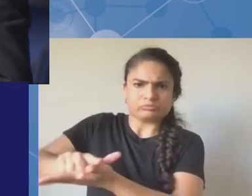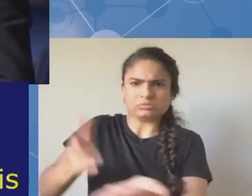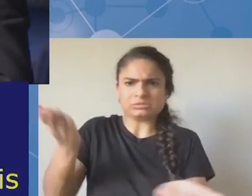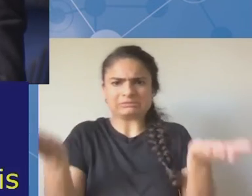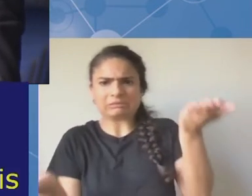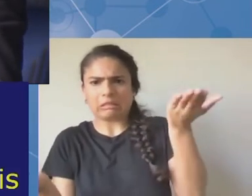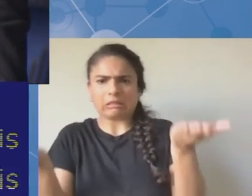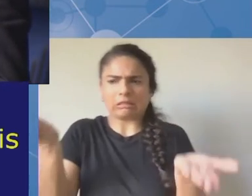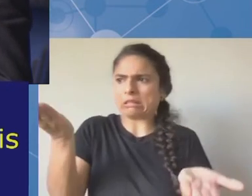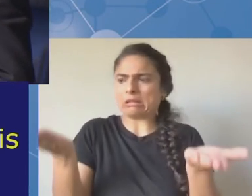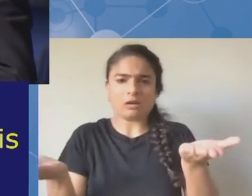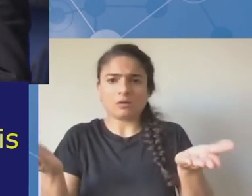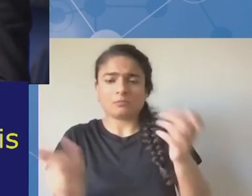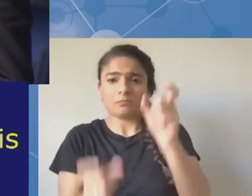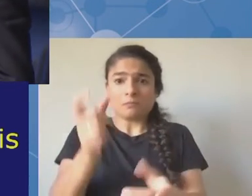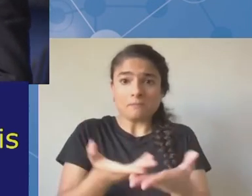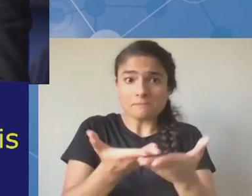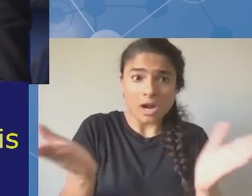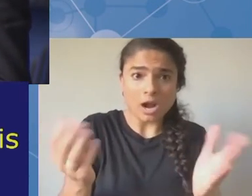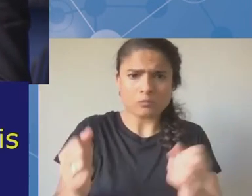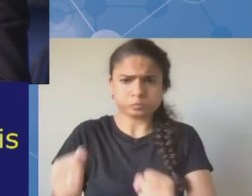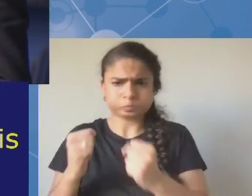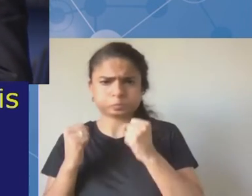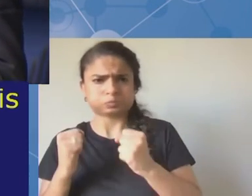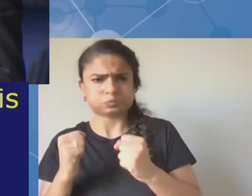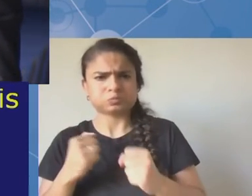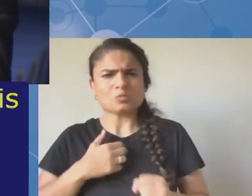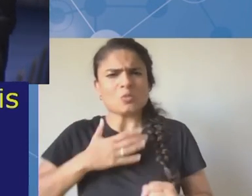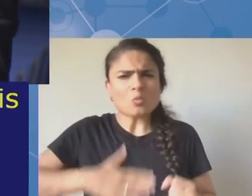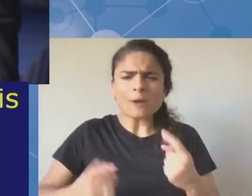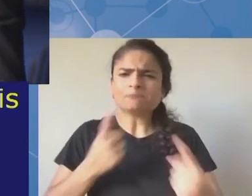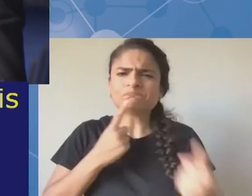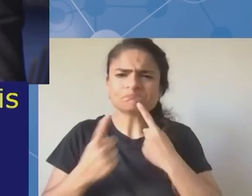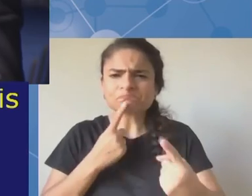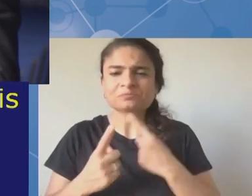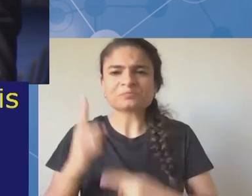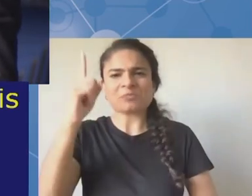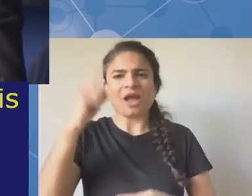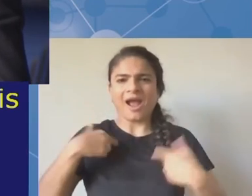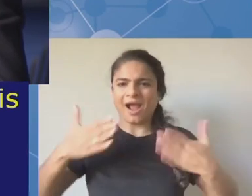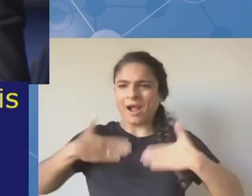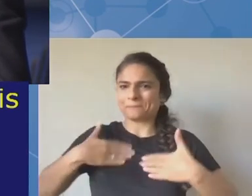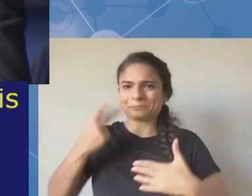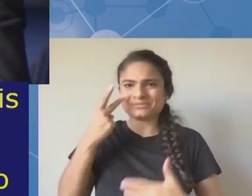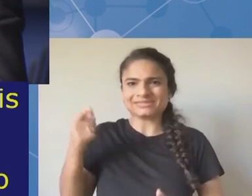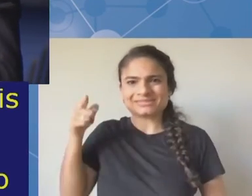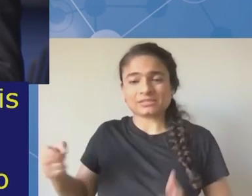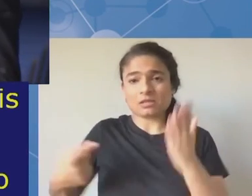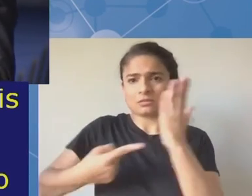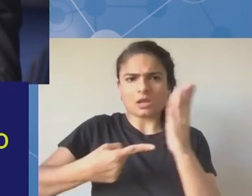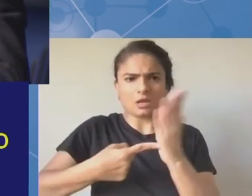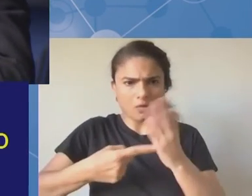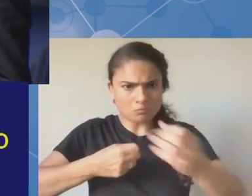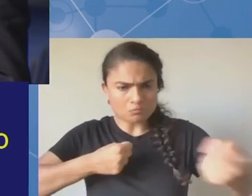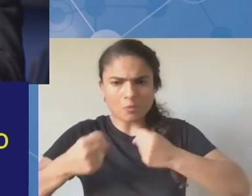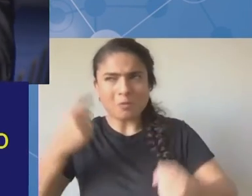разрыв между возможностью высказать свои желания и возможностью привязать